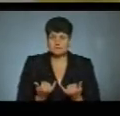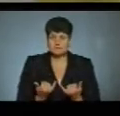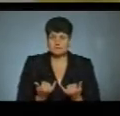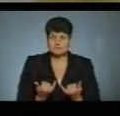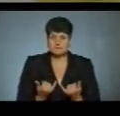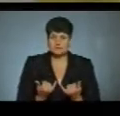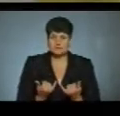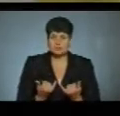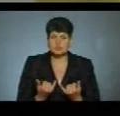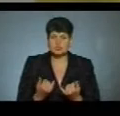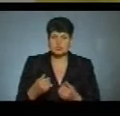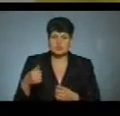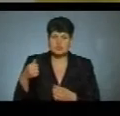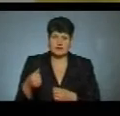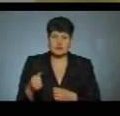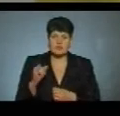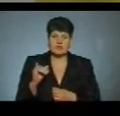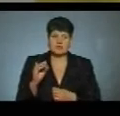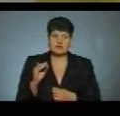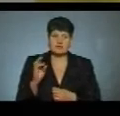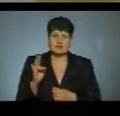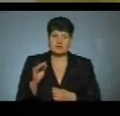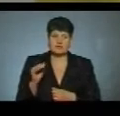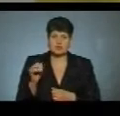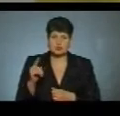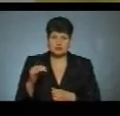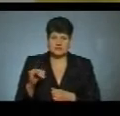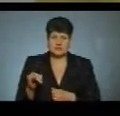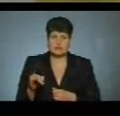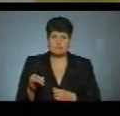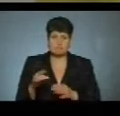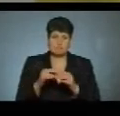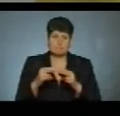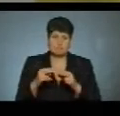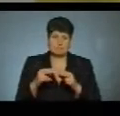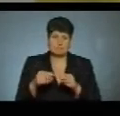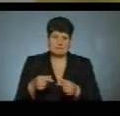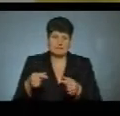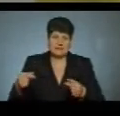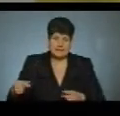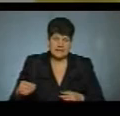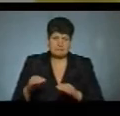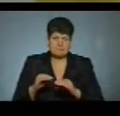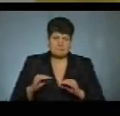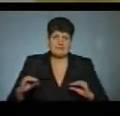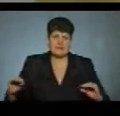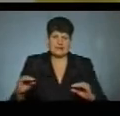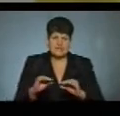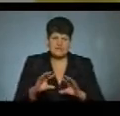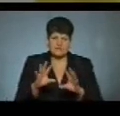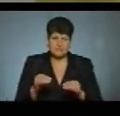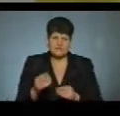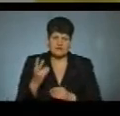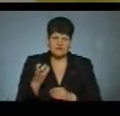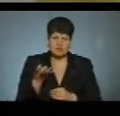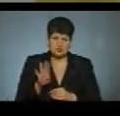штативи для інфузій, білизна для лікарні, 200 тестів ще отримали. Вони були від